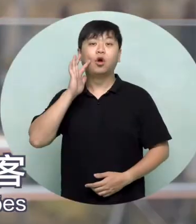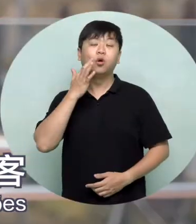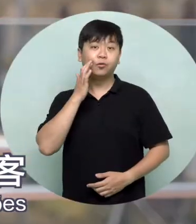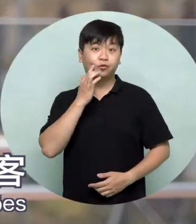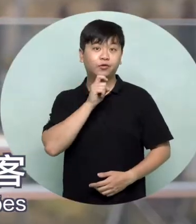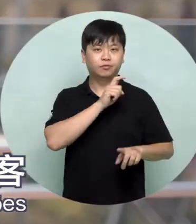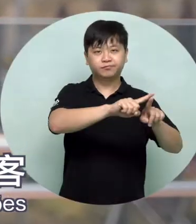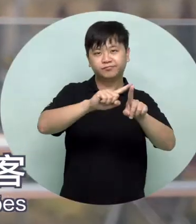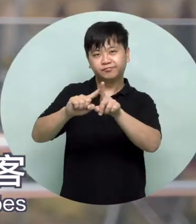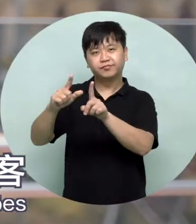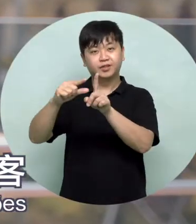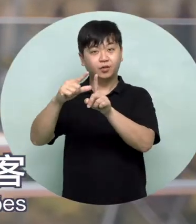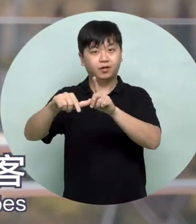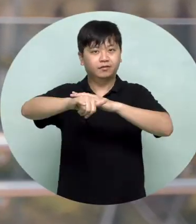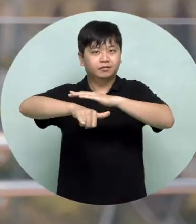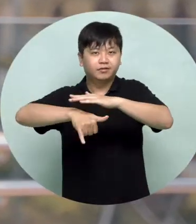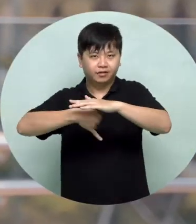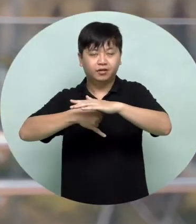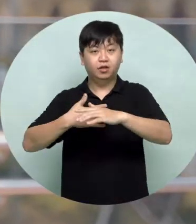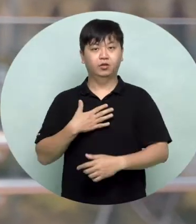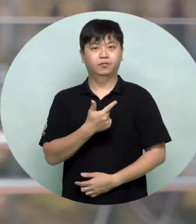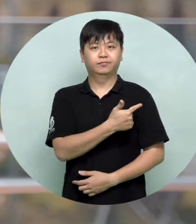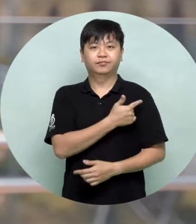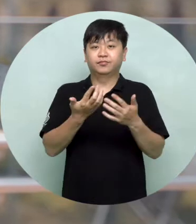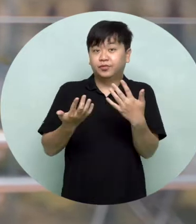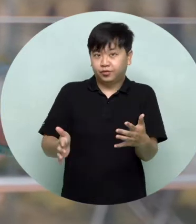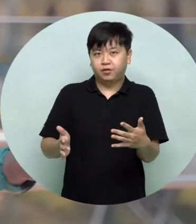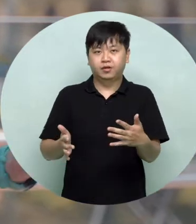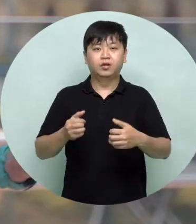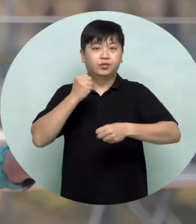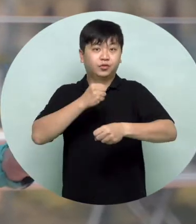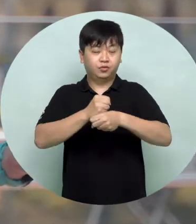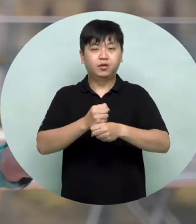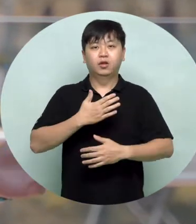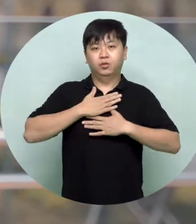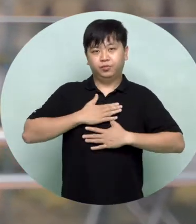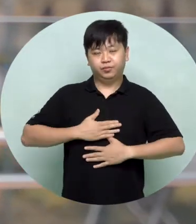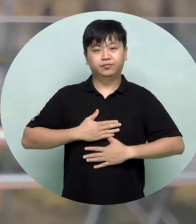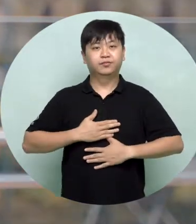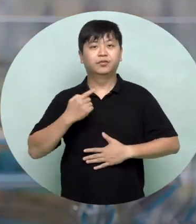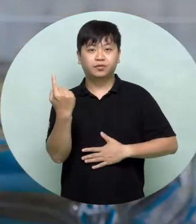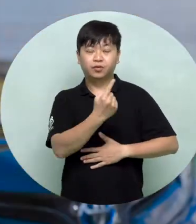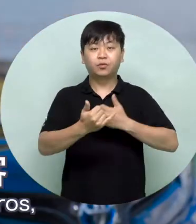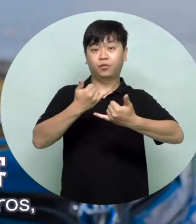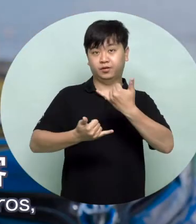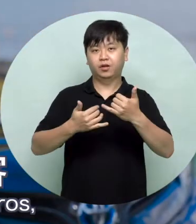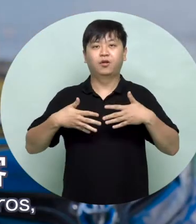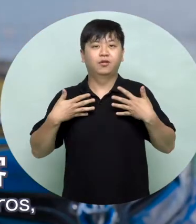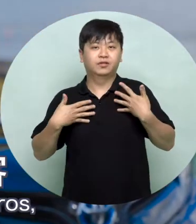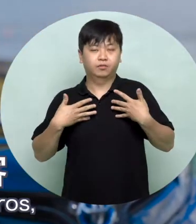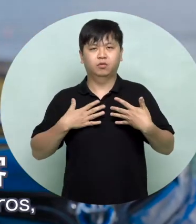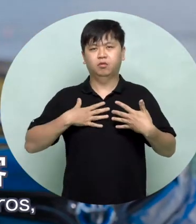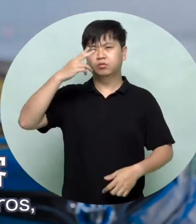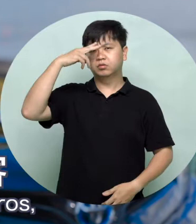澳门有咁多唔同地方嚟嘅旅客，我打咗疫苗啦，派派派得放心，客人玩得开心。 我哋成日揸